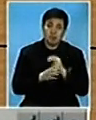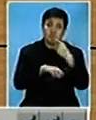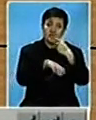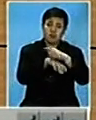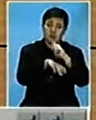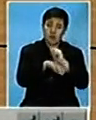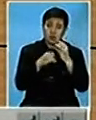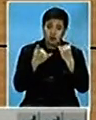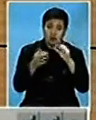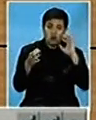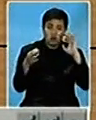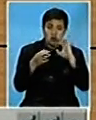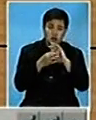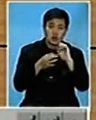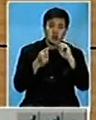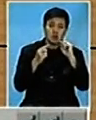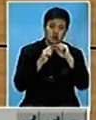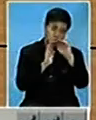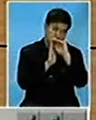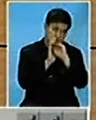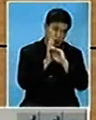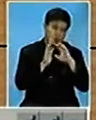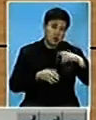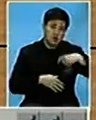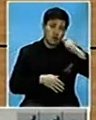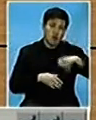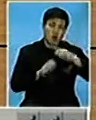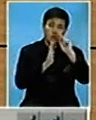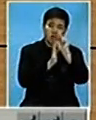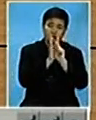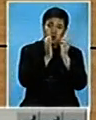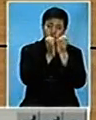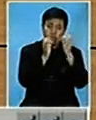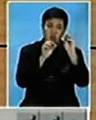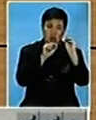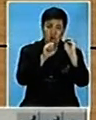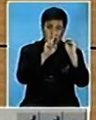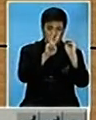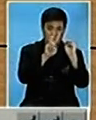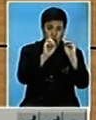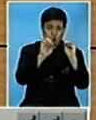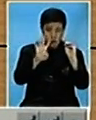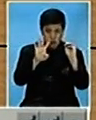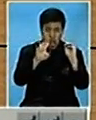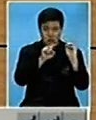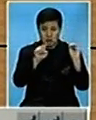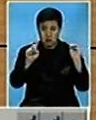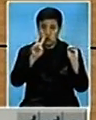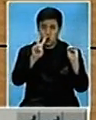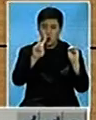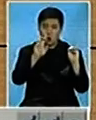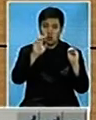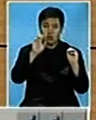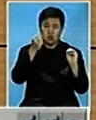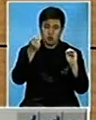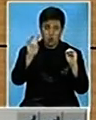มีบทบัญญัติเกี่ยวกับศาลรัฐธรรมนูญตั้งแต่มาตรา204จนถึงมาตรา217